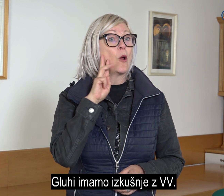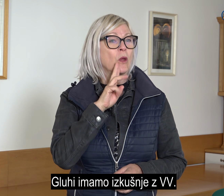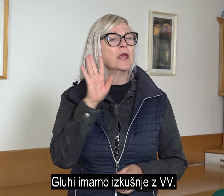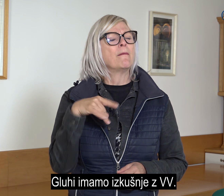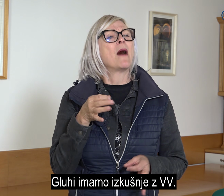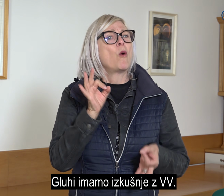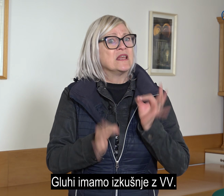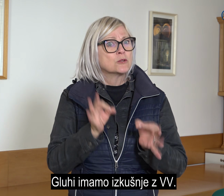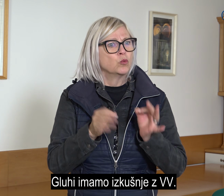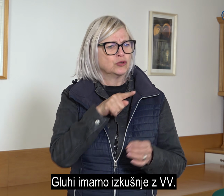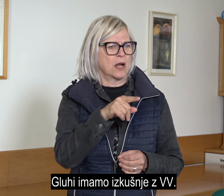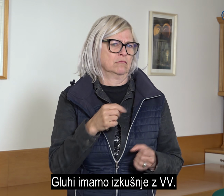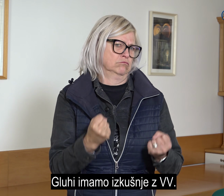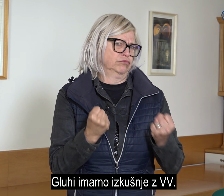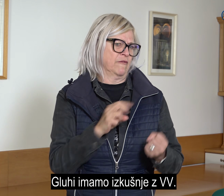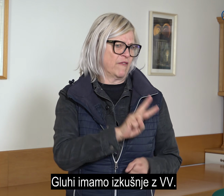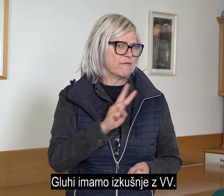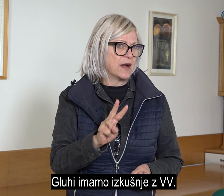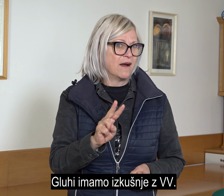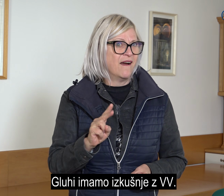Gluhi imamo izkušnje z VV.